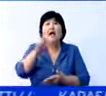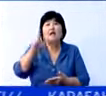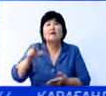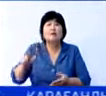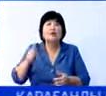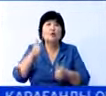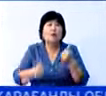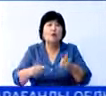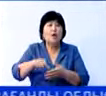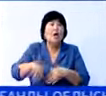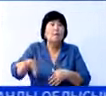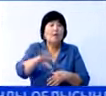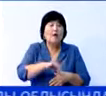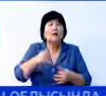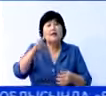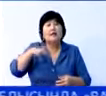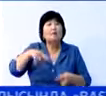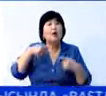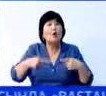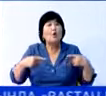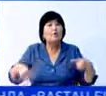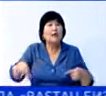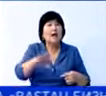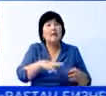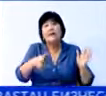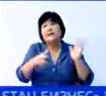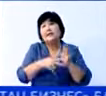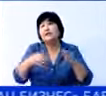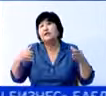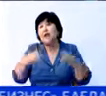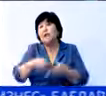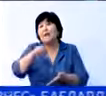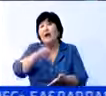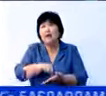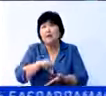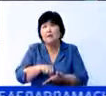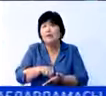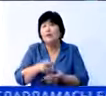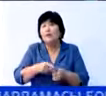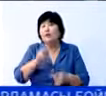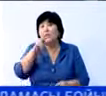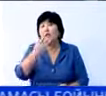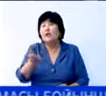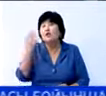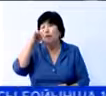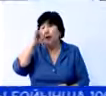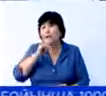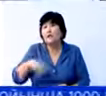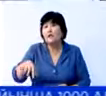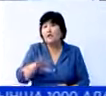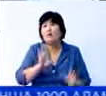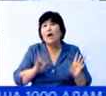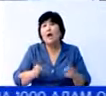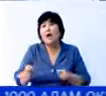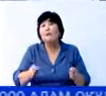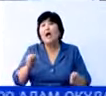өтті. Байқауға өңірімізден және еліміздің өзге де аймақтарынан 8 команда қатысты. Осыдан 2 жыл бұрын Қазақстан Республикасы